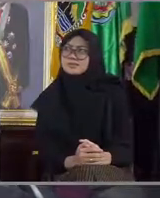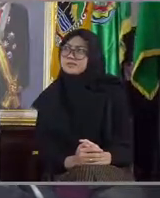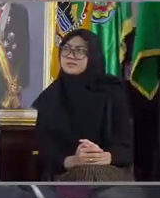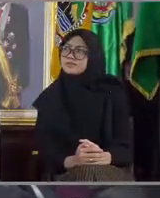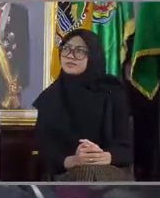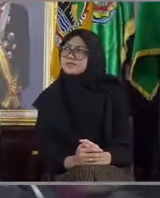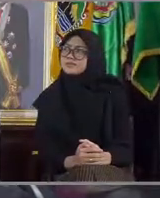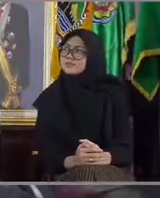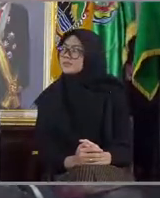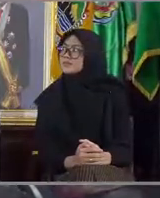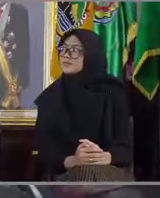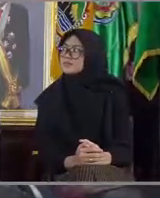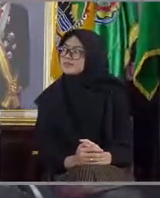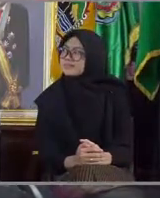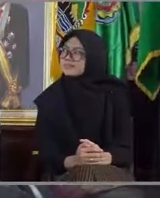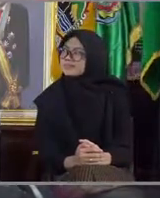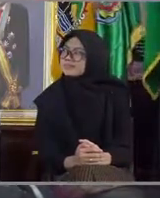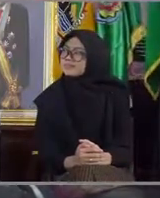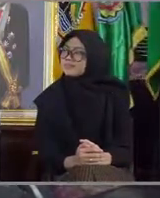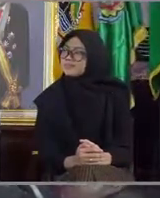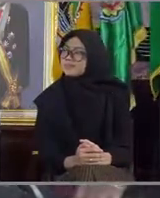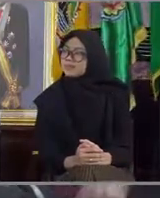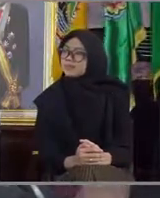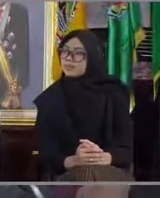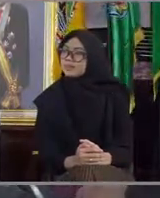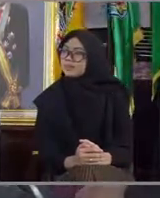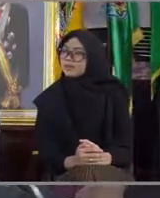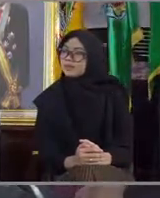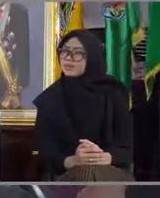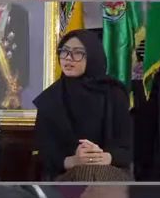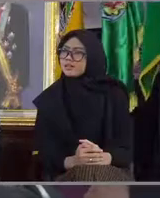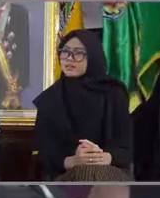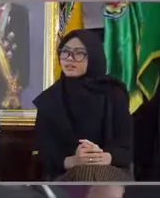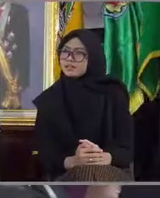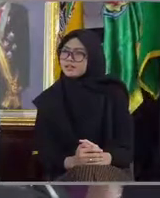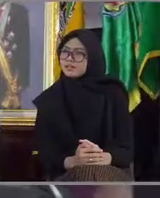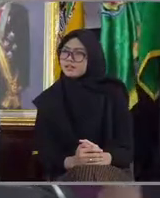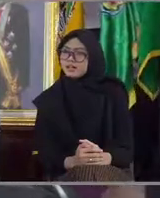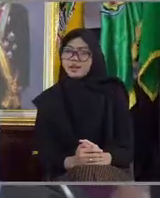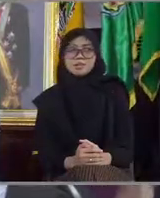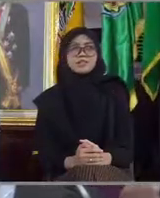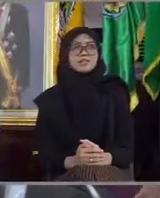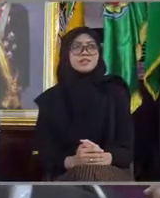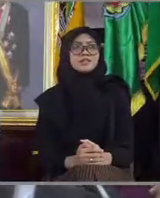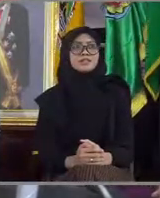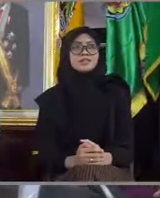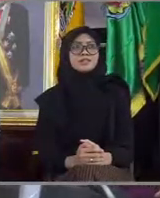termasuk anak-anak desa. Wes langsung wes disiapke. Beres nggih Mas Heru nggih?